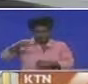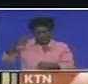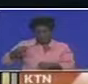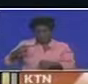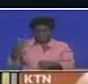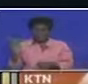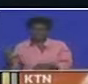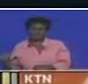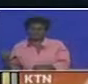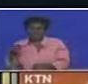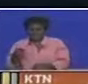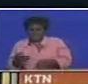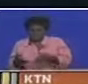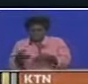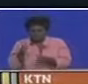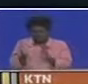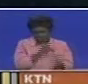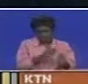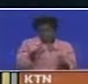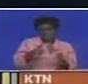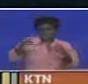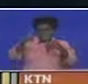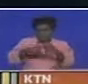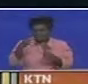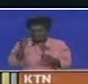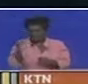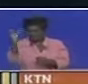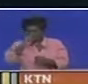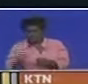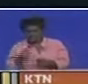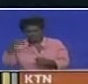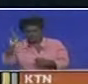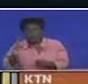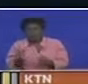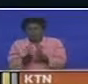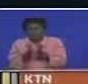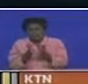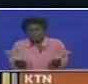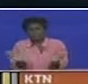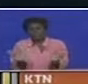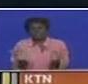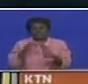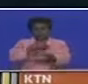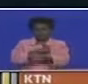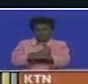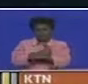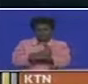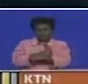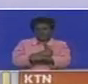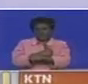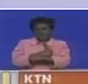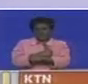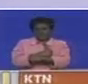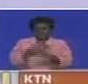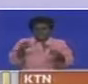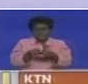huo. Mfumo huo unatoa 75% ya nafasi za shule za upili za umma kwa waliokuwa katika shule za msingi za umma,